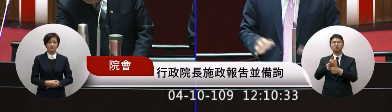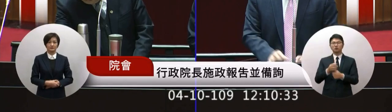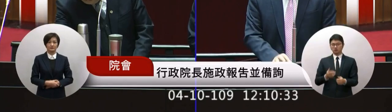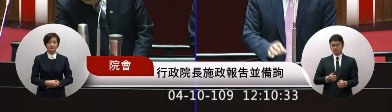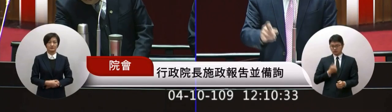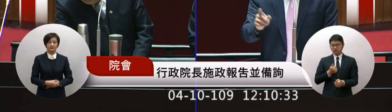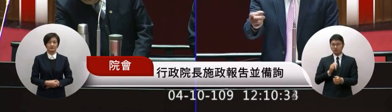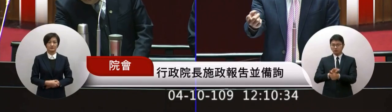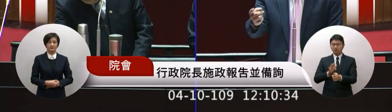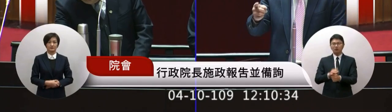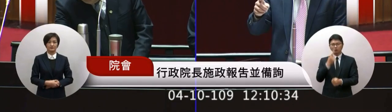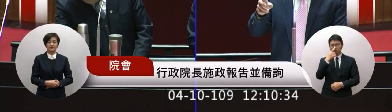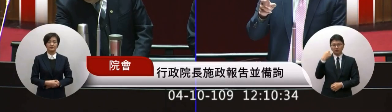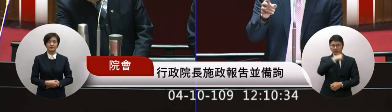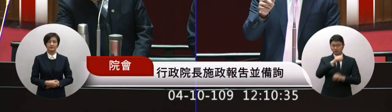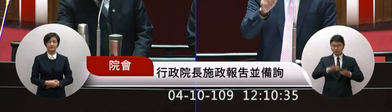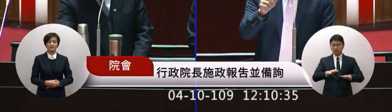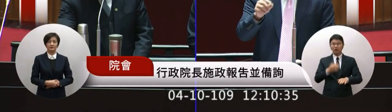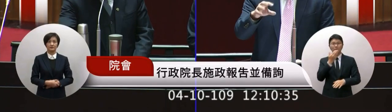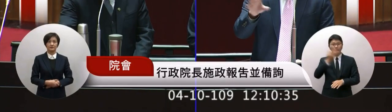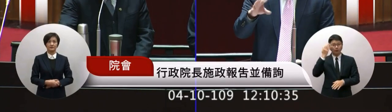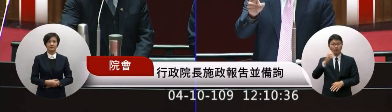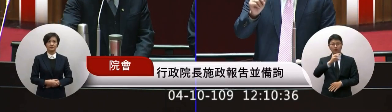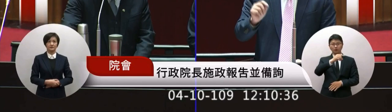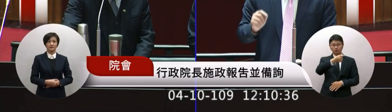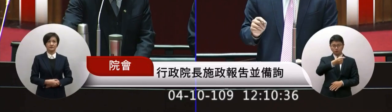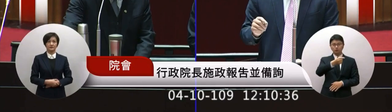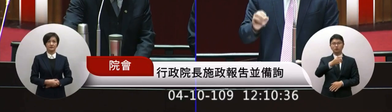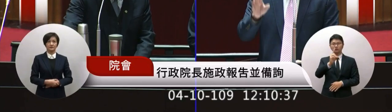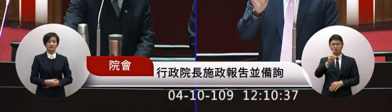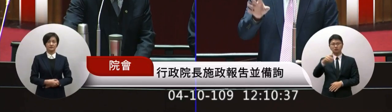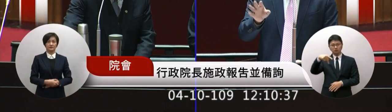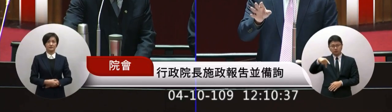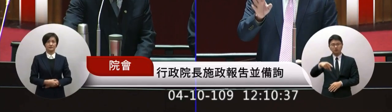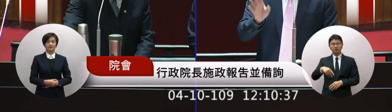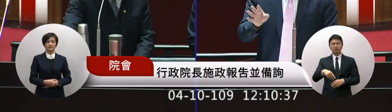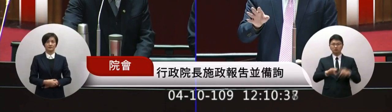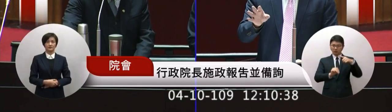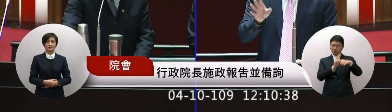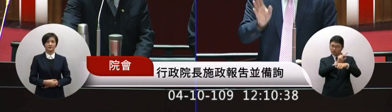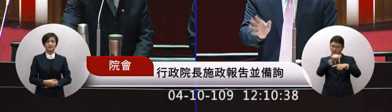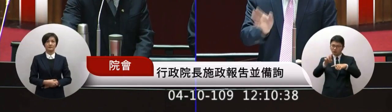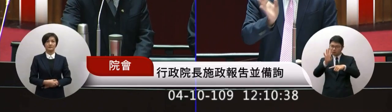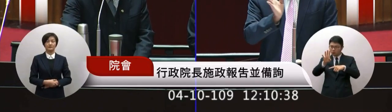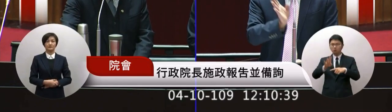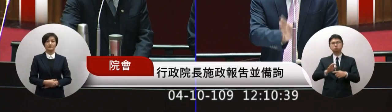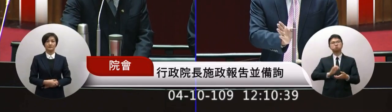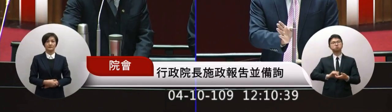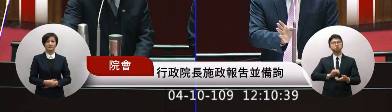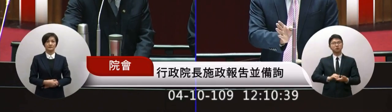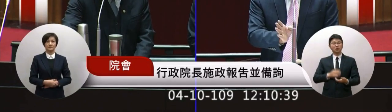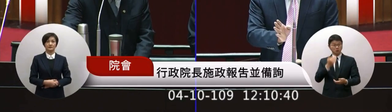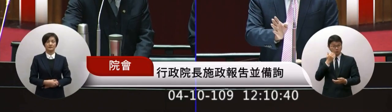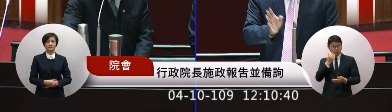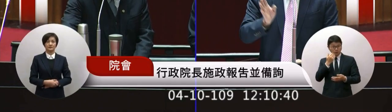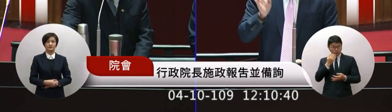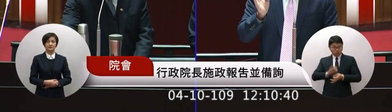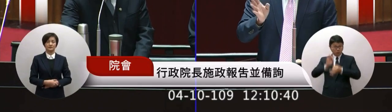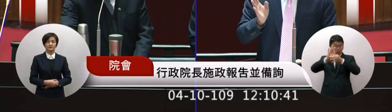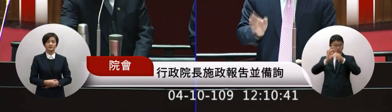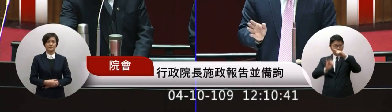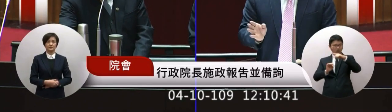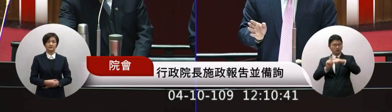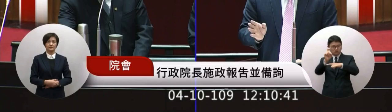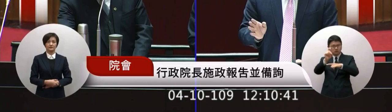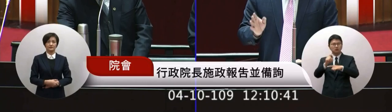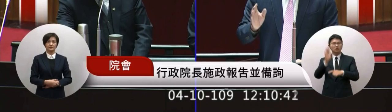是南京嘛，台湾观光的 GDP 2-4%，现在不同的说法。但是呢，如果说我们有机会把它变成10%，未来